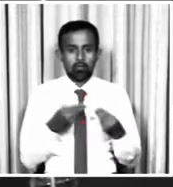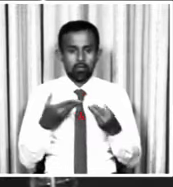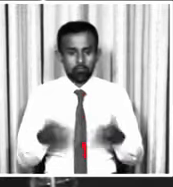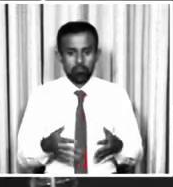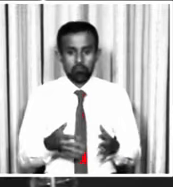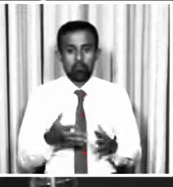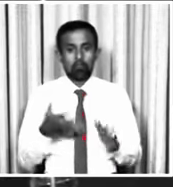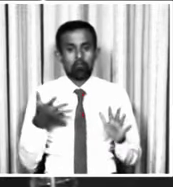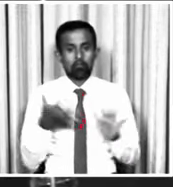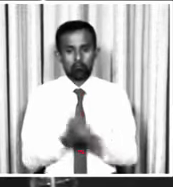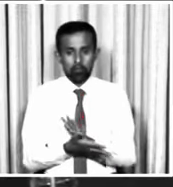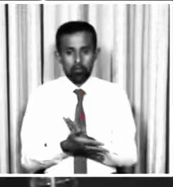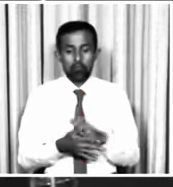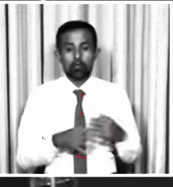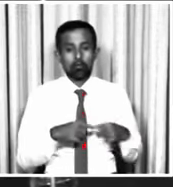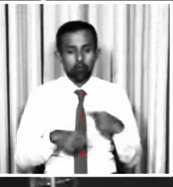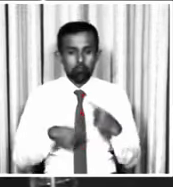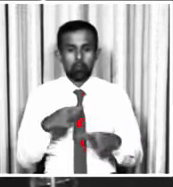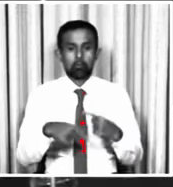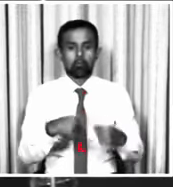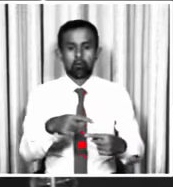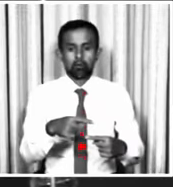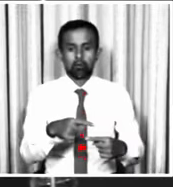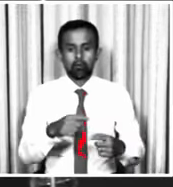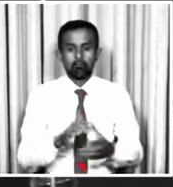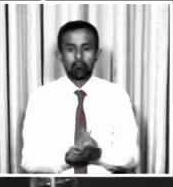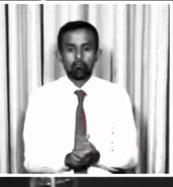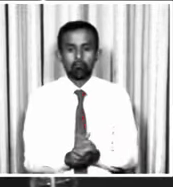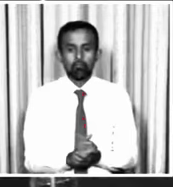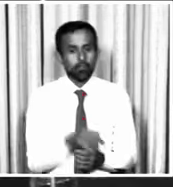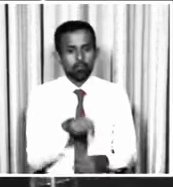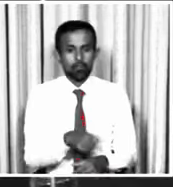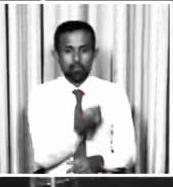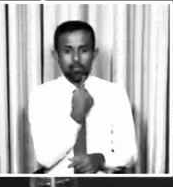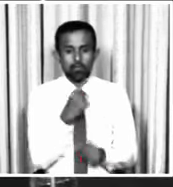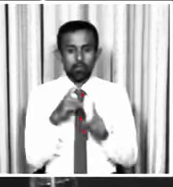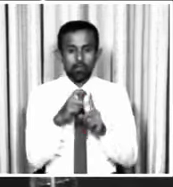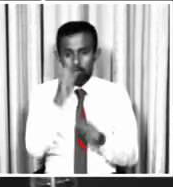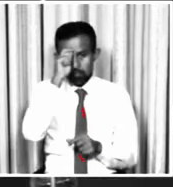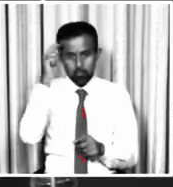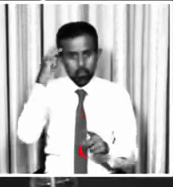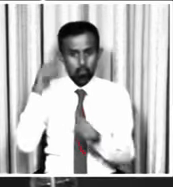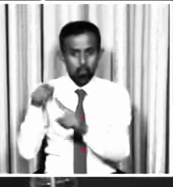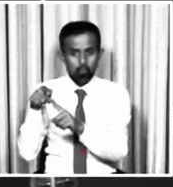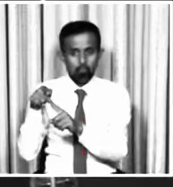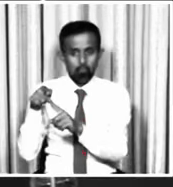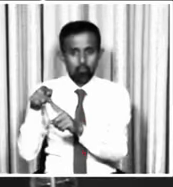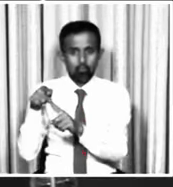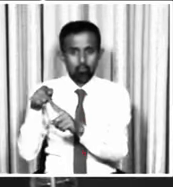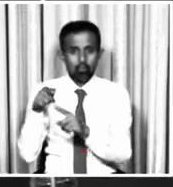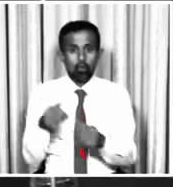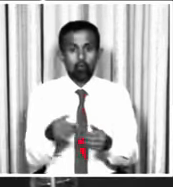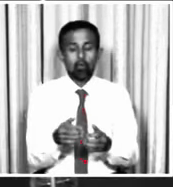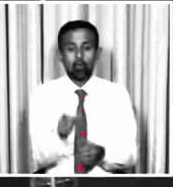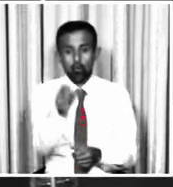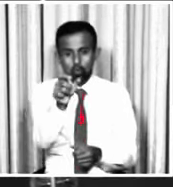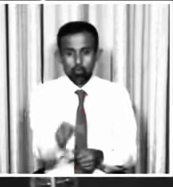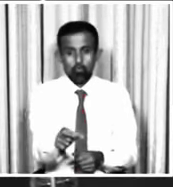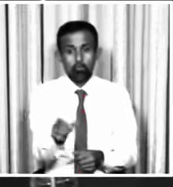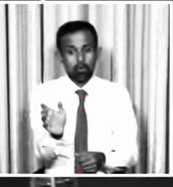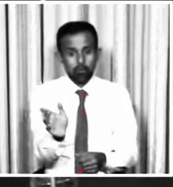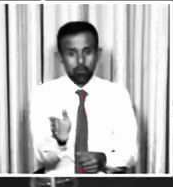කරපු විනාශය තමයි මේ දිගටම වෙන්නේ. දැන් ඒගොල්ලෝ කියනවා දායසිරි මහත්තයා ගැන. අවසන් කරන්න මේ ඕගොල්ලන්